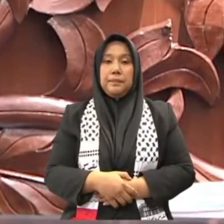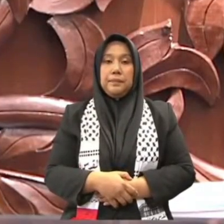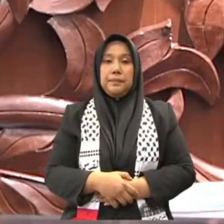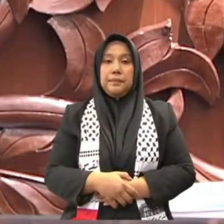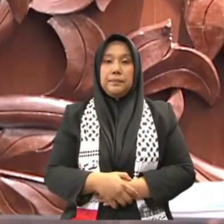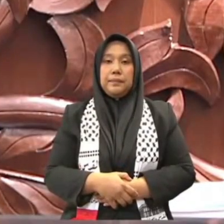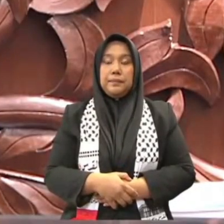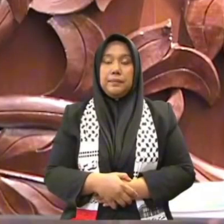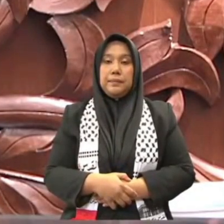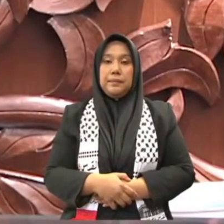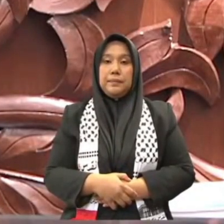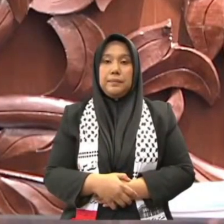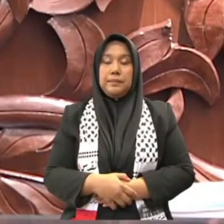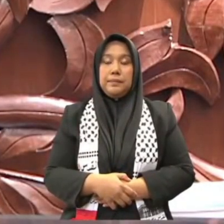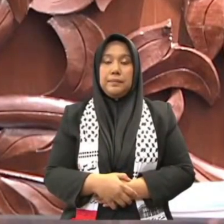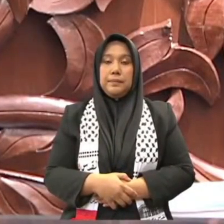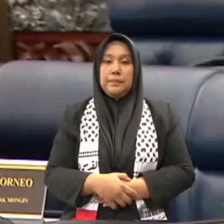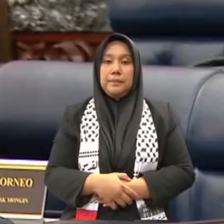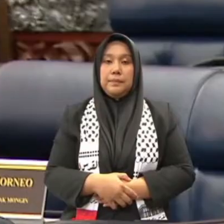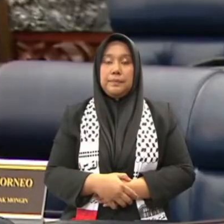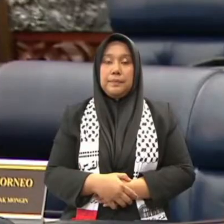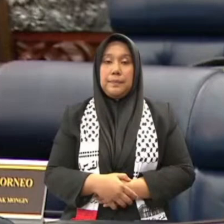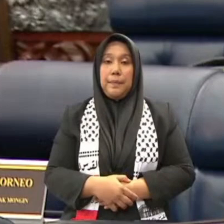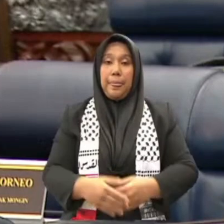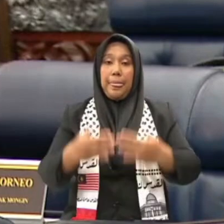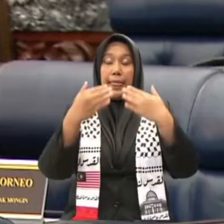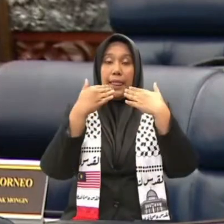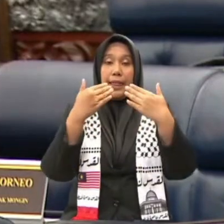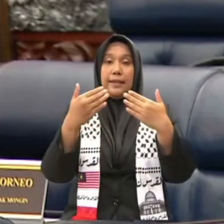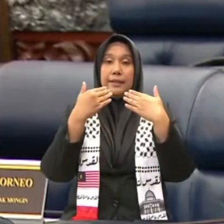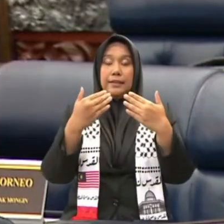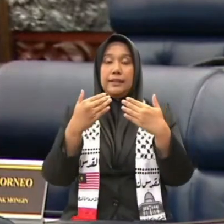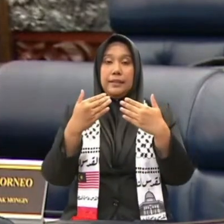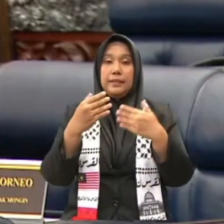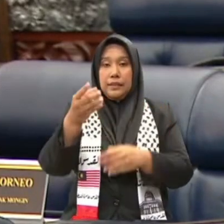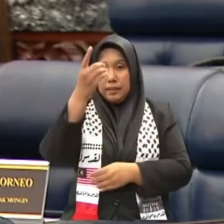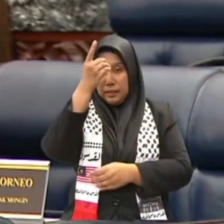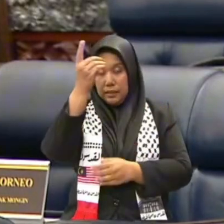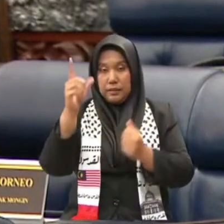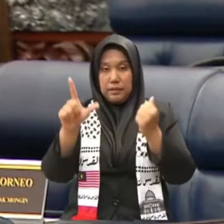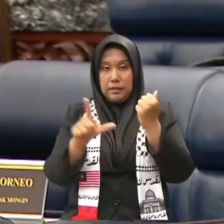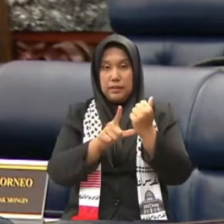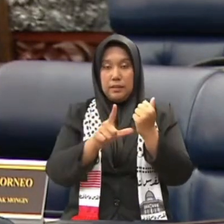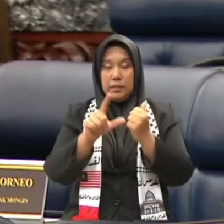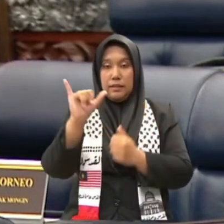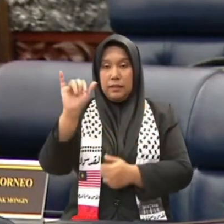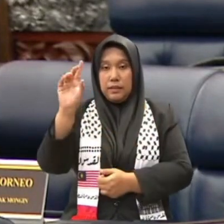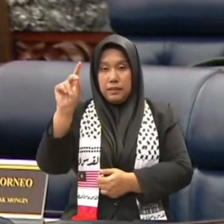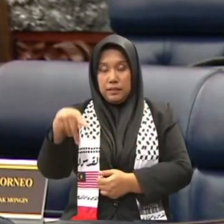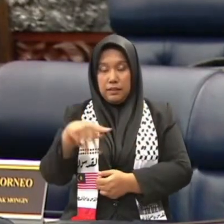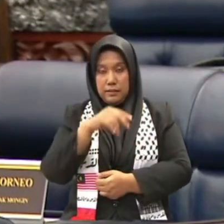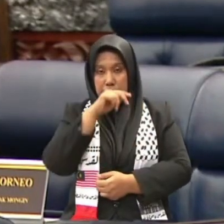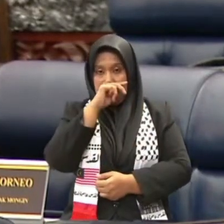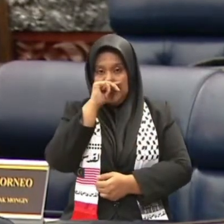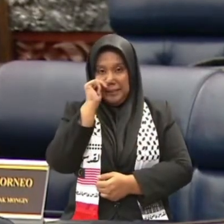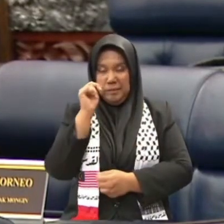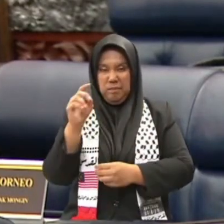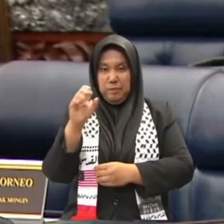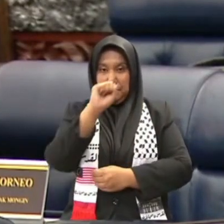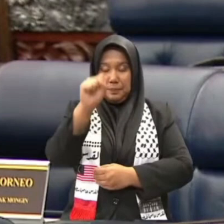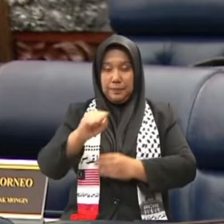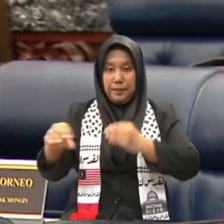Baik, soalan tambahan. Terima kasih Datuk Timur Lain, Dipertua. Soalan tambahan saya ialah apabila